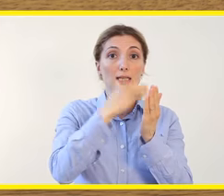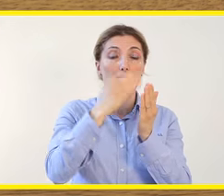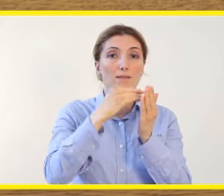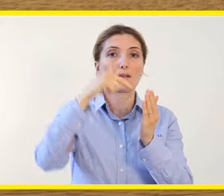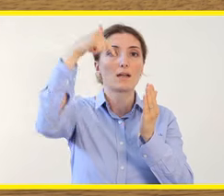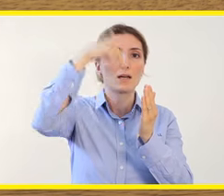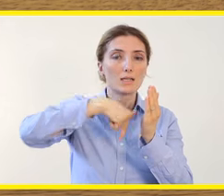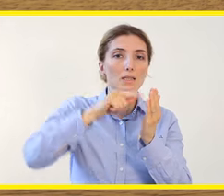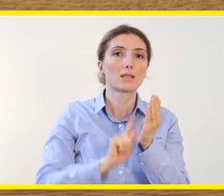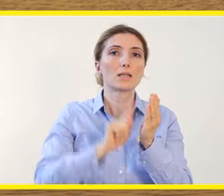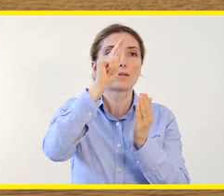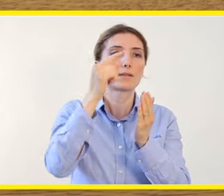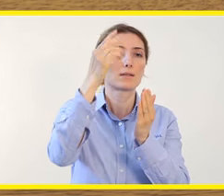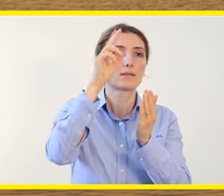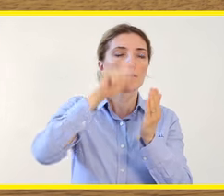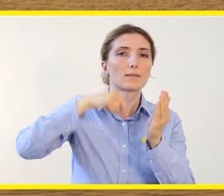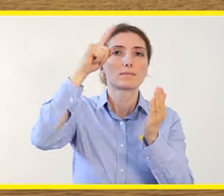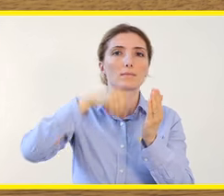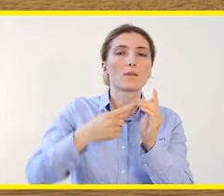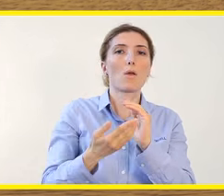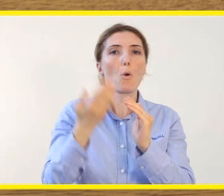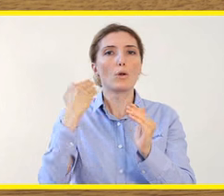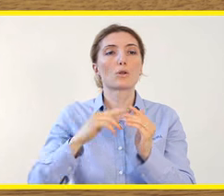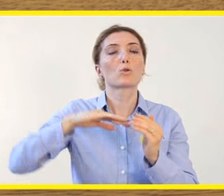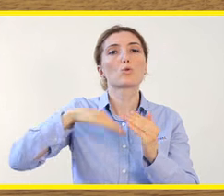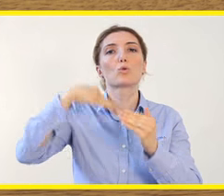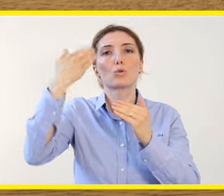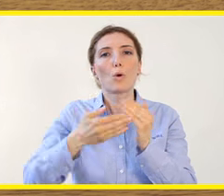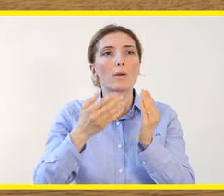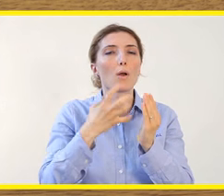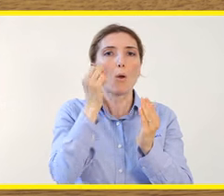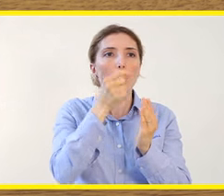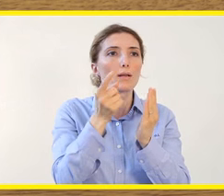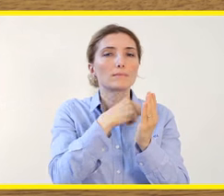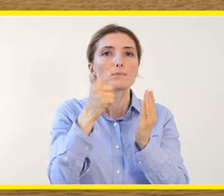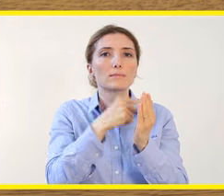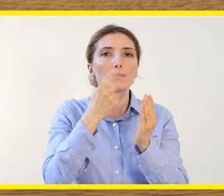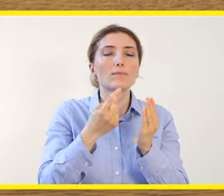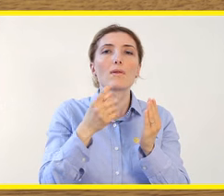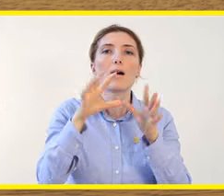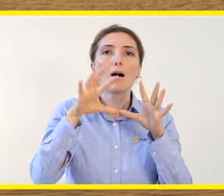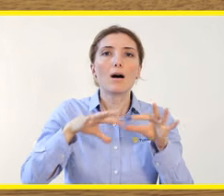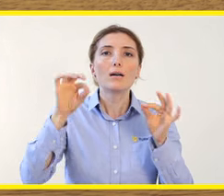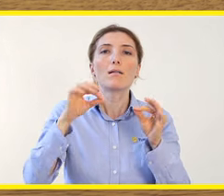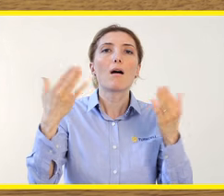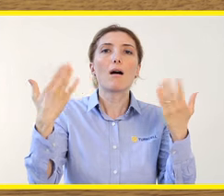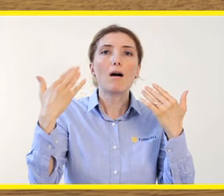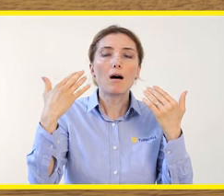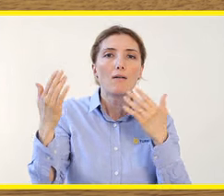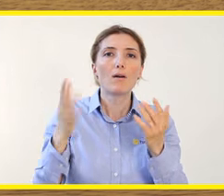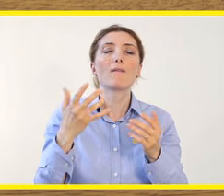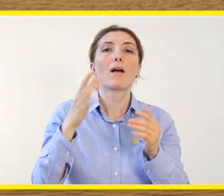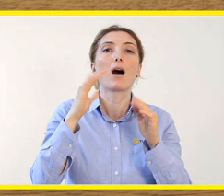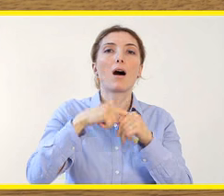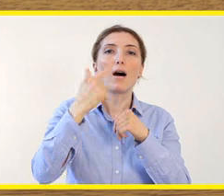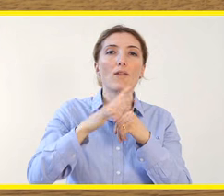Kartları aşağı, yukarı çekerek önceki ve sonraki kartları görüntüleyin. Bu kartta mevcut konumunuza ait hava durumu ve